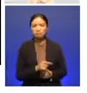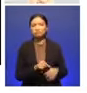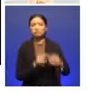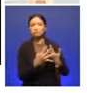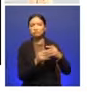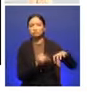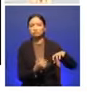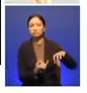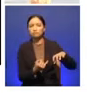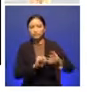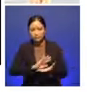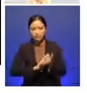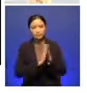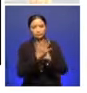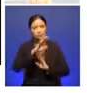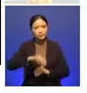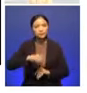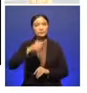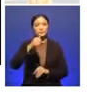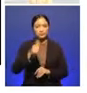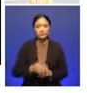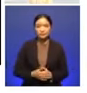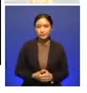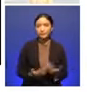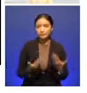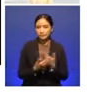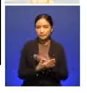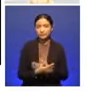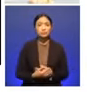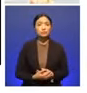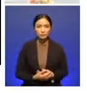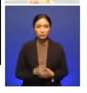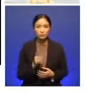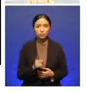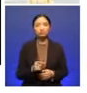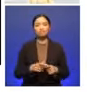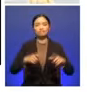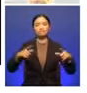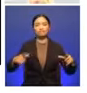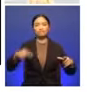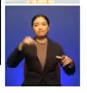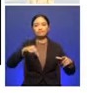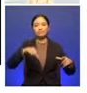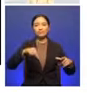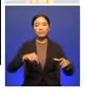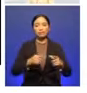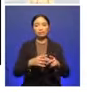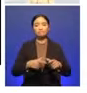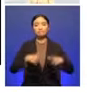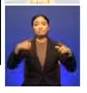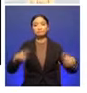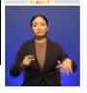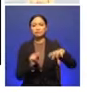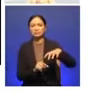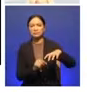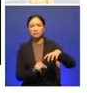าวะค่ะให้มันมีลักษณะของสุขภาวะนะคะหลักๆ ก็คือการเปลี่ยนพื้นที่ที่เราเคยเชื่อว่าเรือนจ